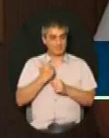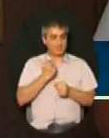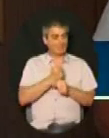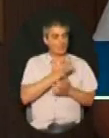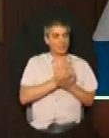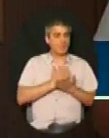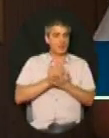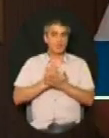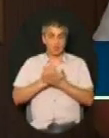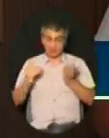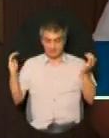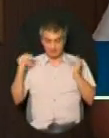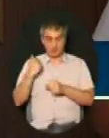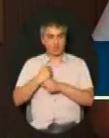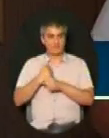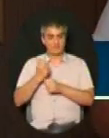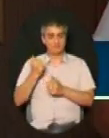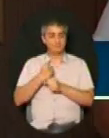חלקיות,